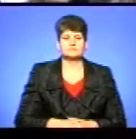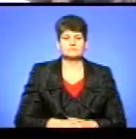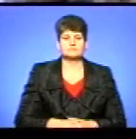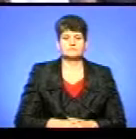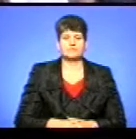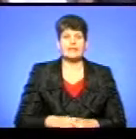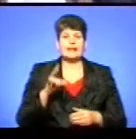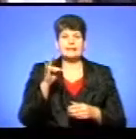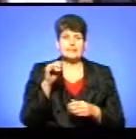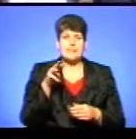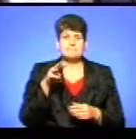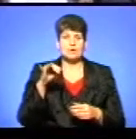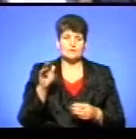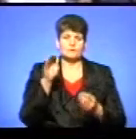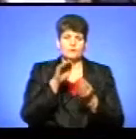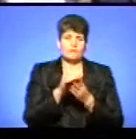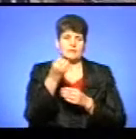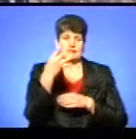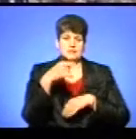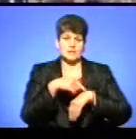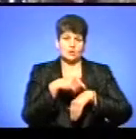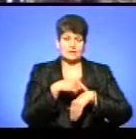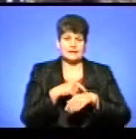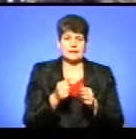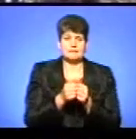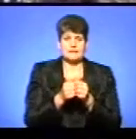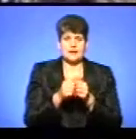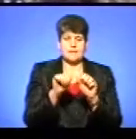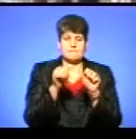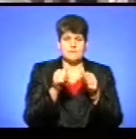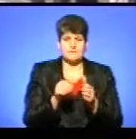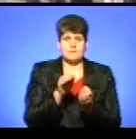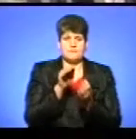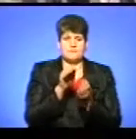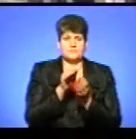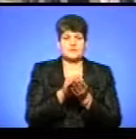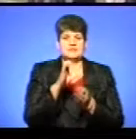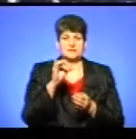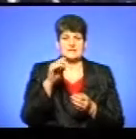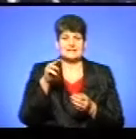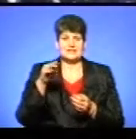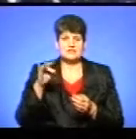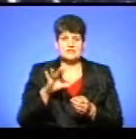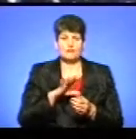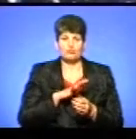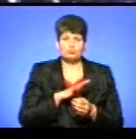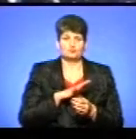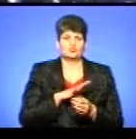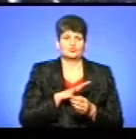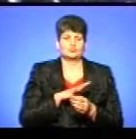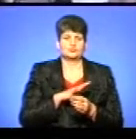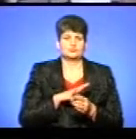На Миколинецькому кладовищі о 15-й годині біля меморіального комплексу могили січових стрільців відбувся